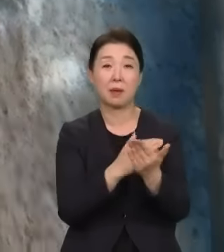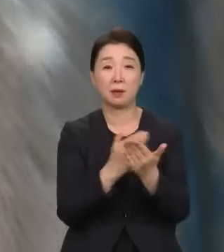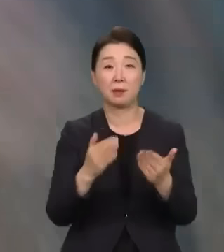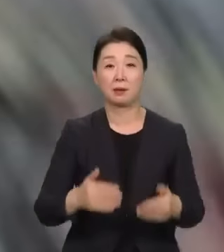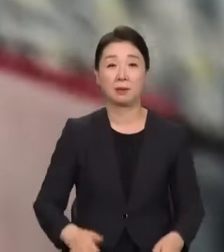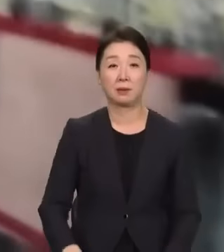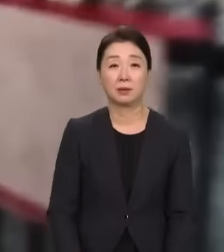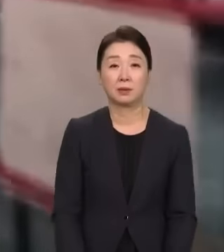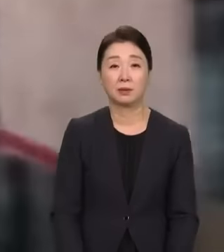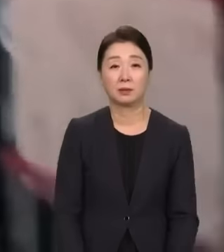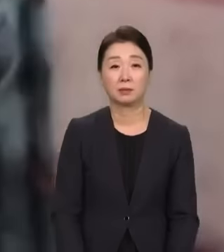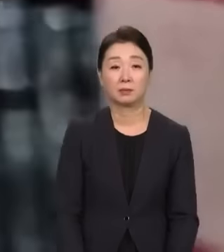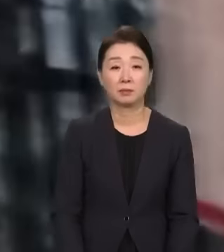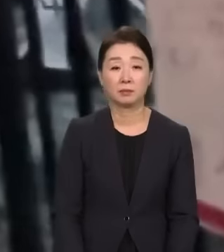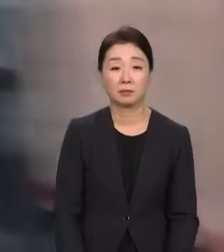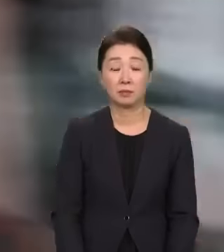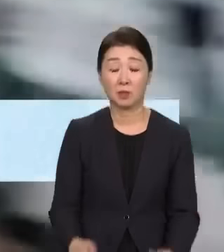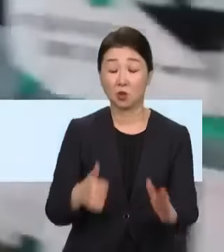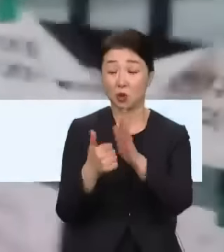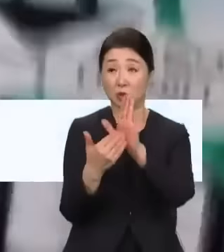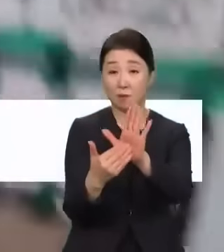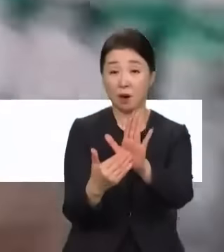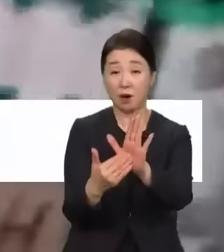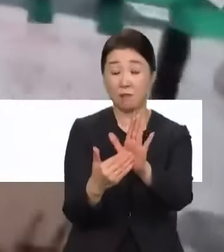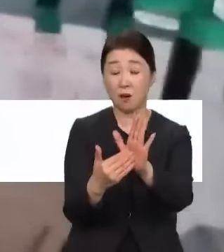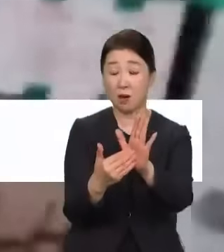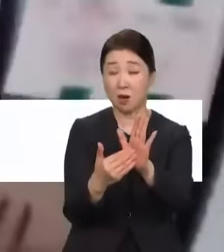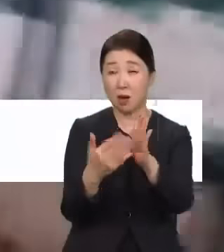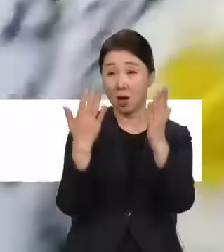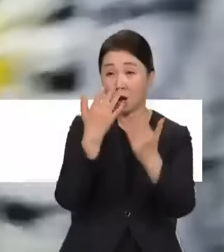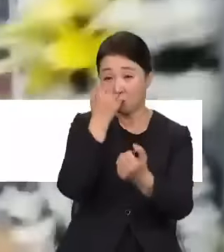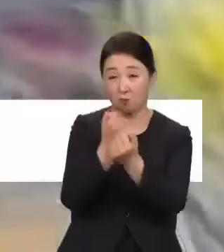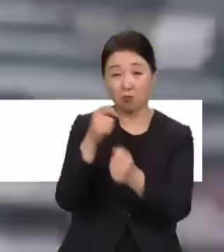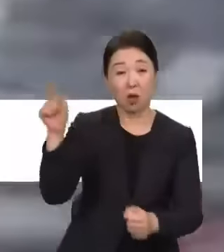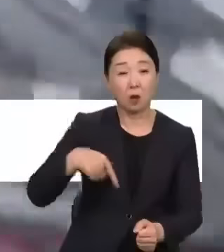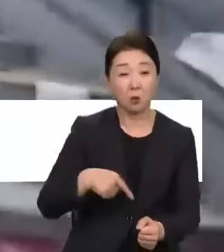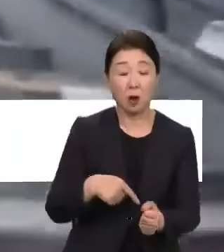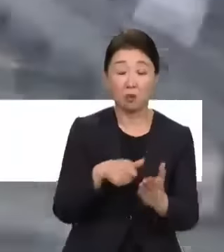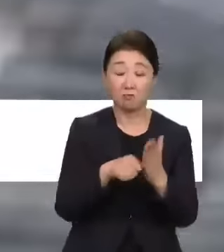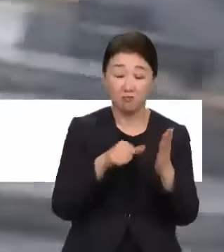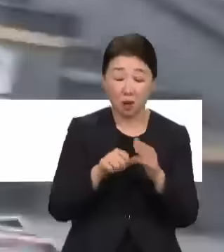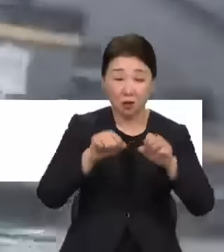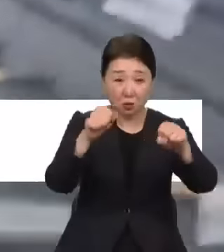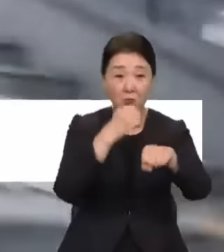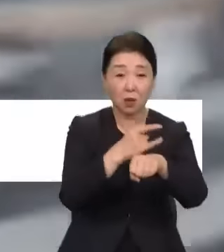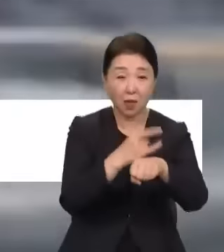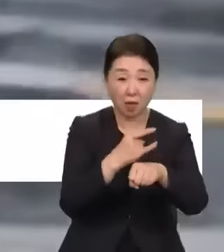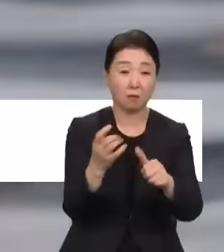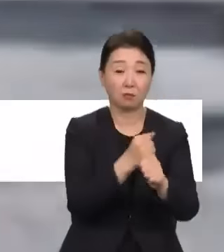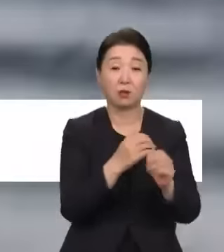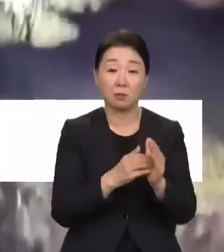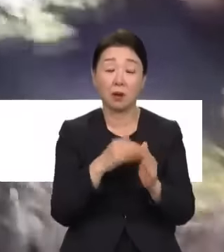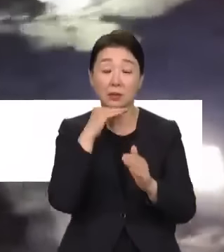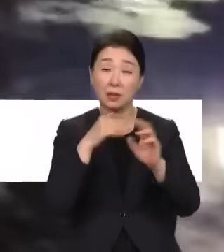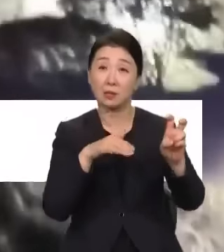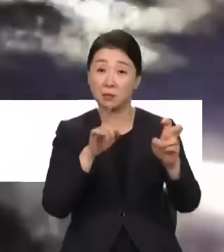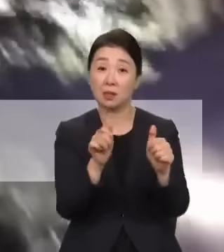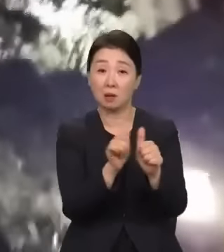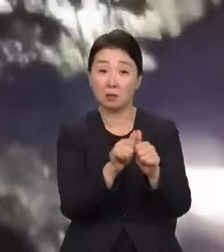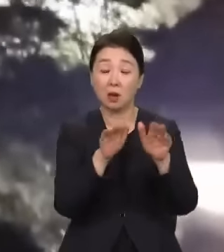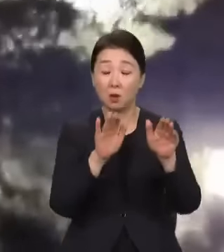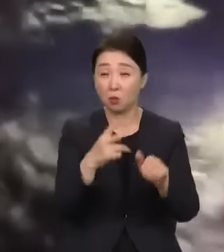했습니다. 출입을 막았는데도 무단으로 학교에 들어와 훼손된 흉상을 청소하겠다고 하다 붙잡힌 20대 남성은